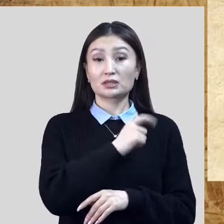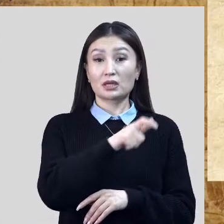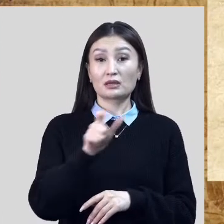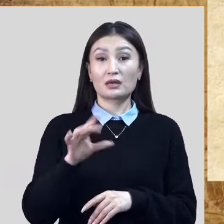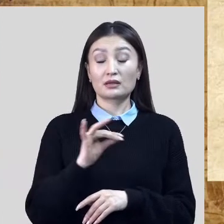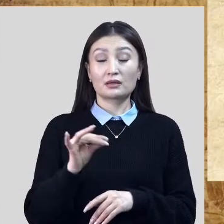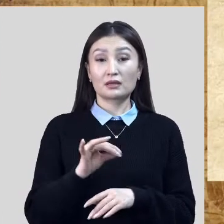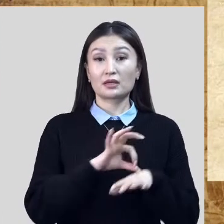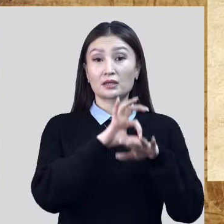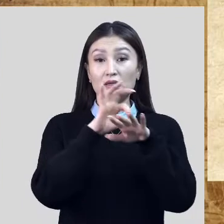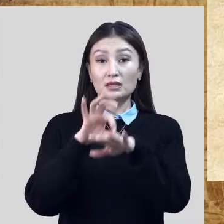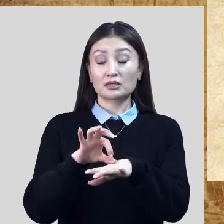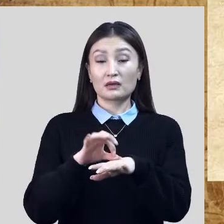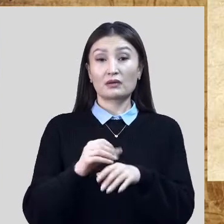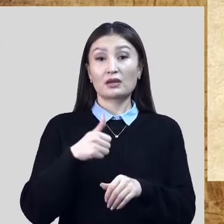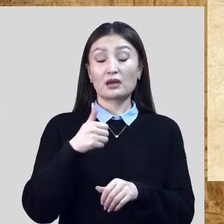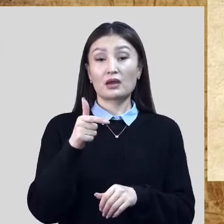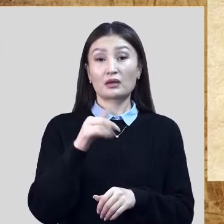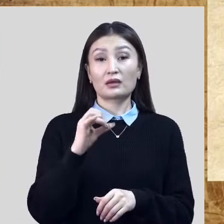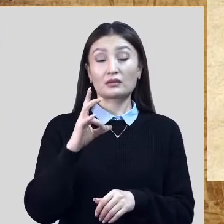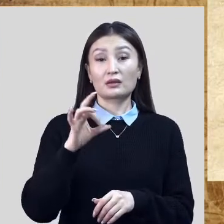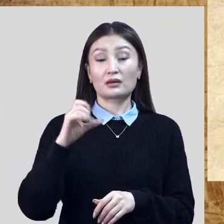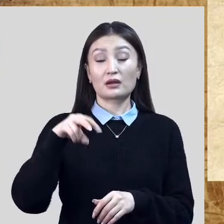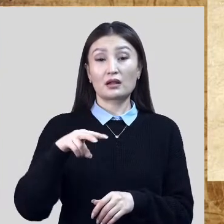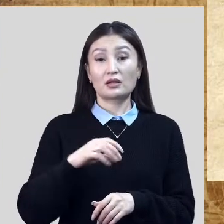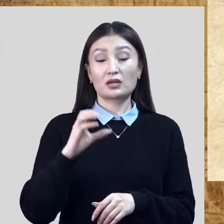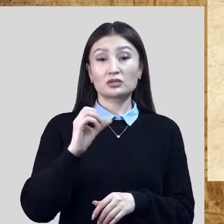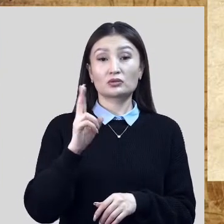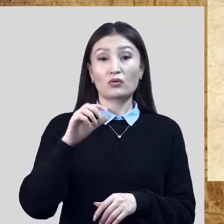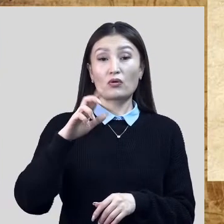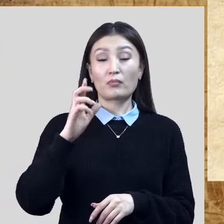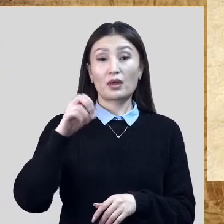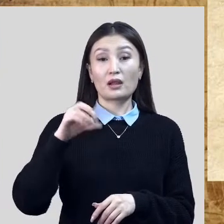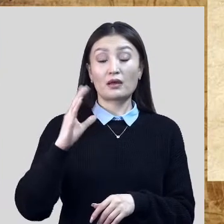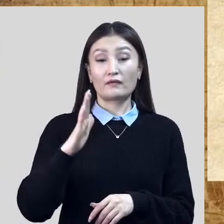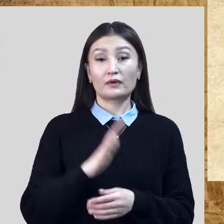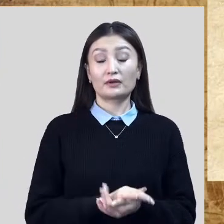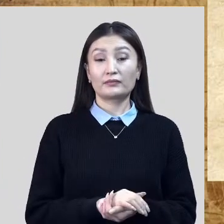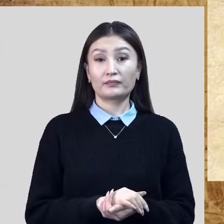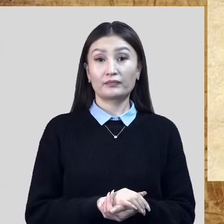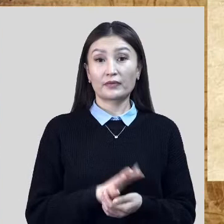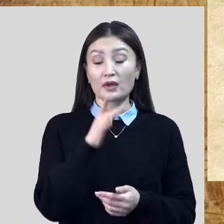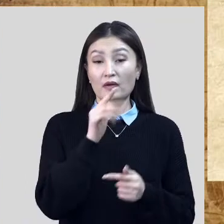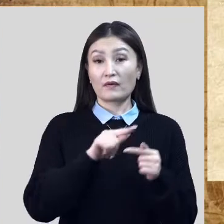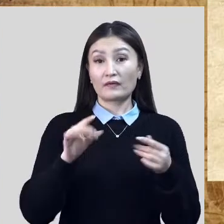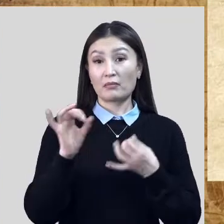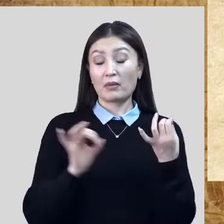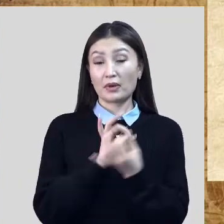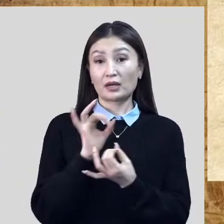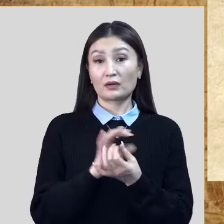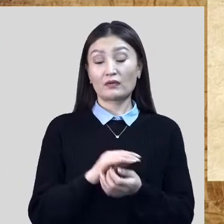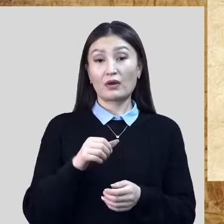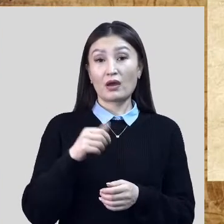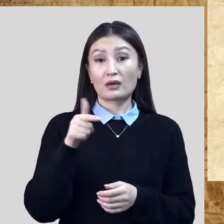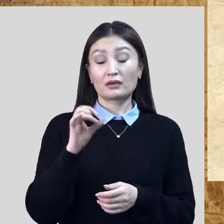и доставили в ставку генерала Скобелева в чон Алая. Во время переговоров